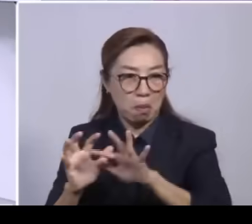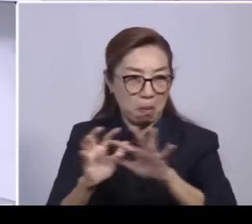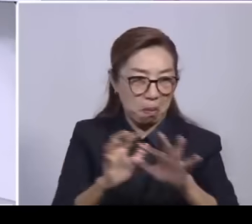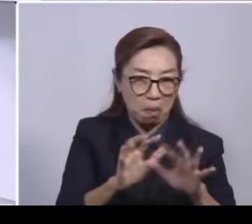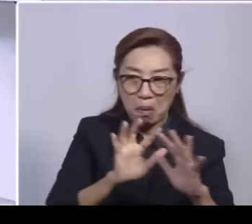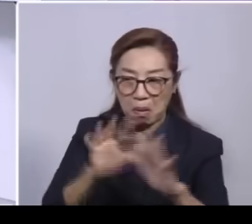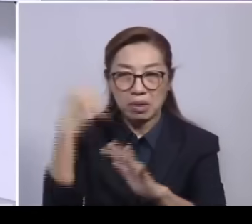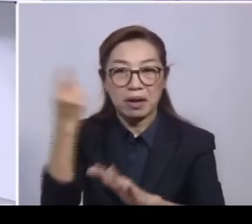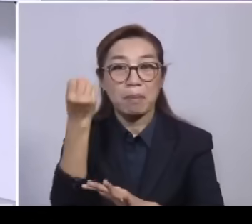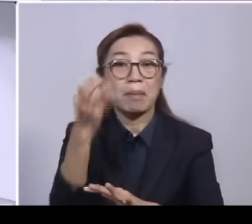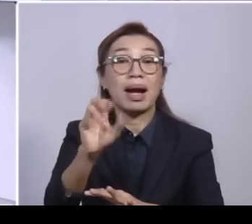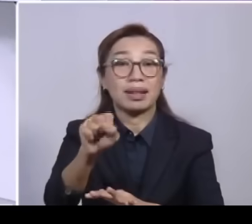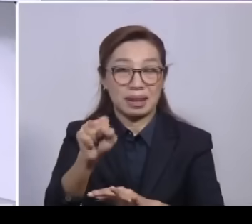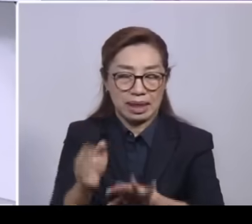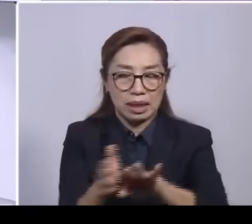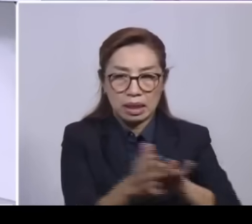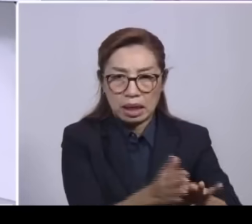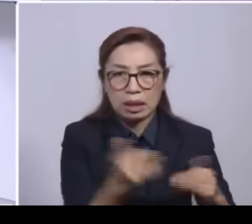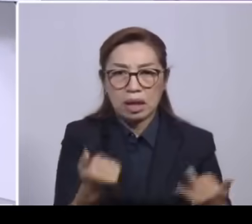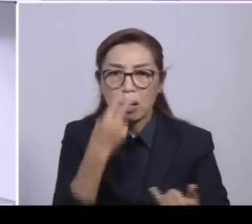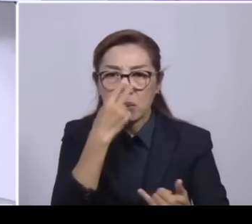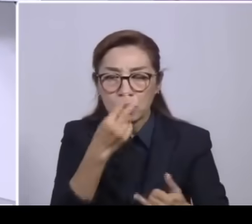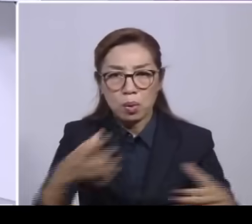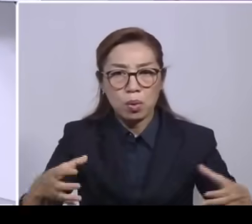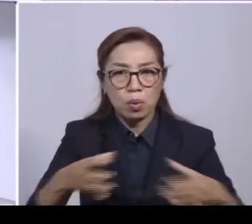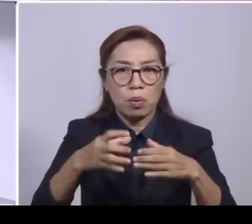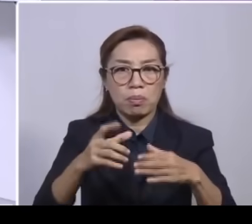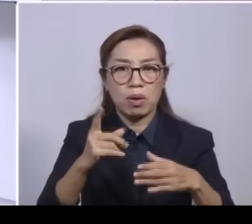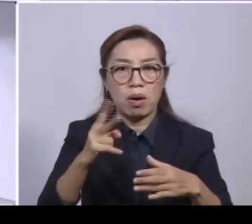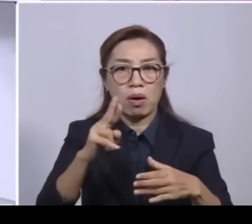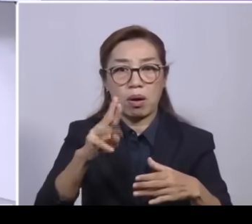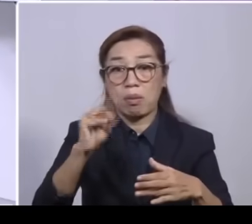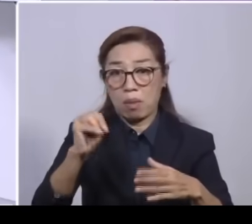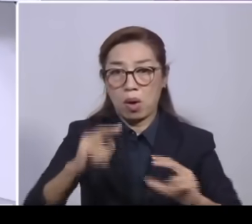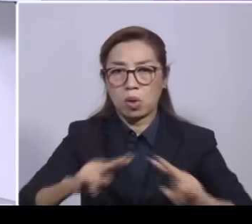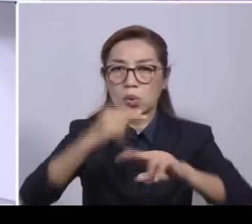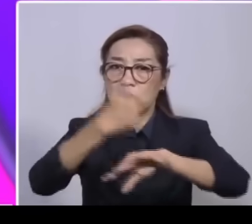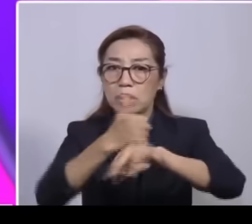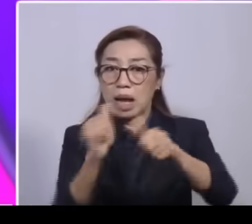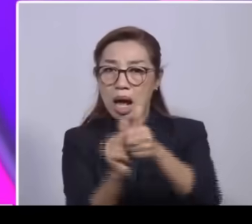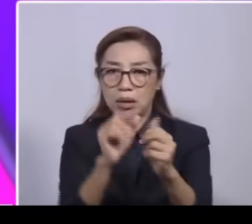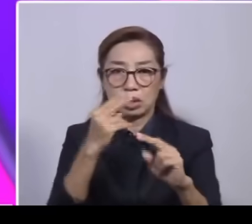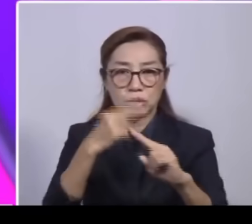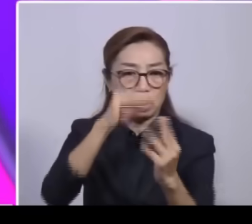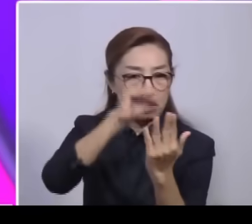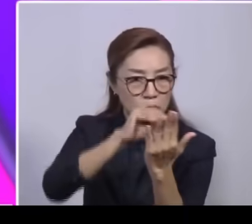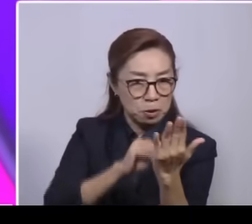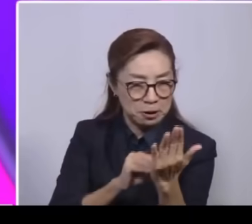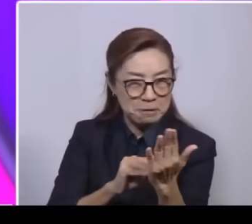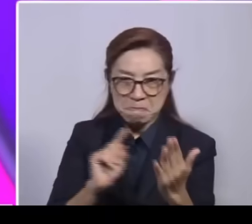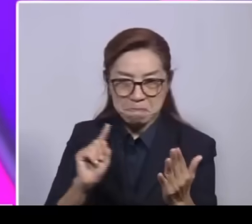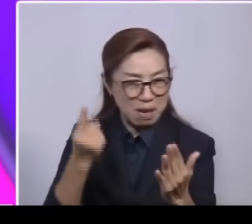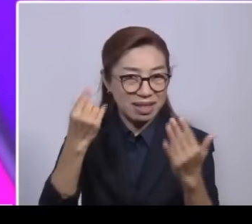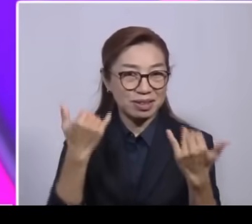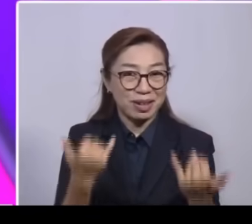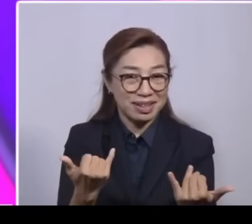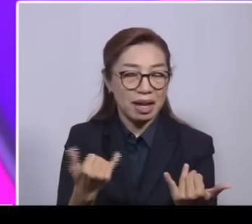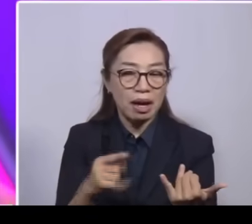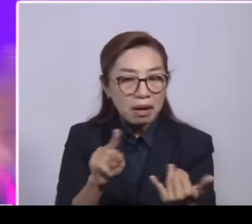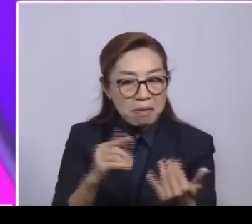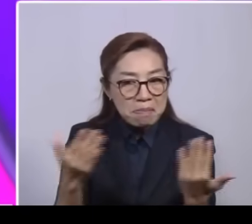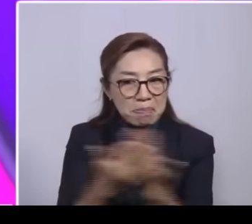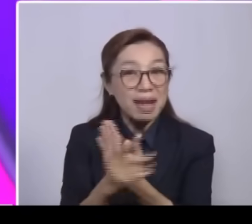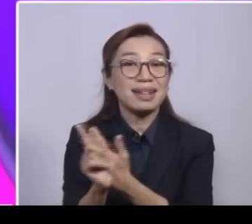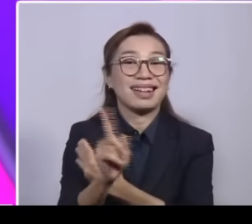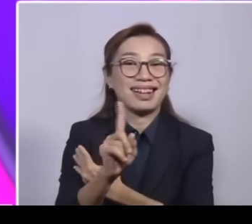ทีนี้มาดูกันเรื่องของโผครม.เสฏฐา 1กันบ้างเอาแบบที่ล่าสุดนะคะคุณผู้ชมคือล่าสุดกันทุกวันเลยนะคะในตอนนี้เป็นยังไงกันบ้าง